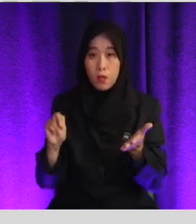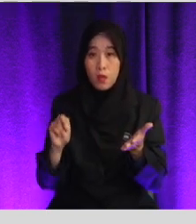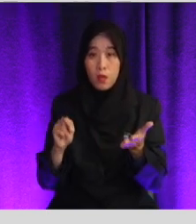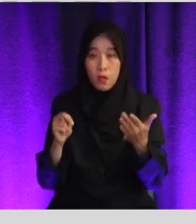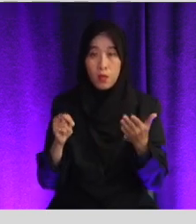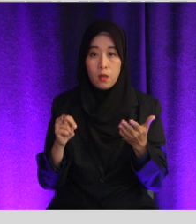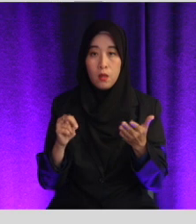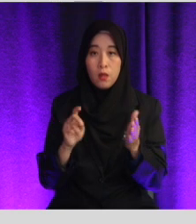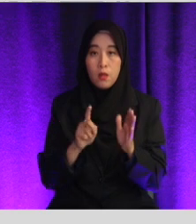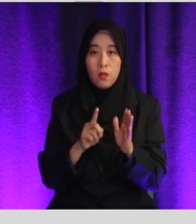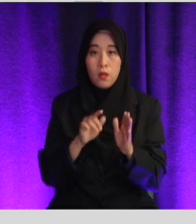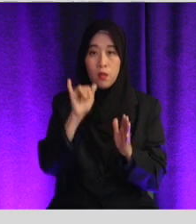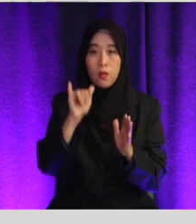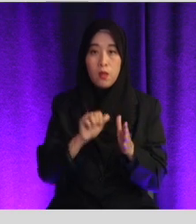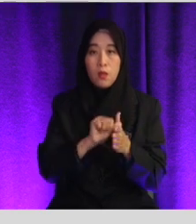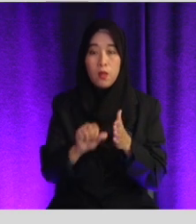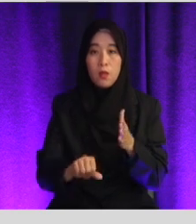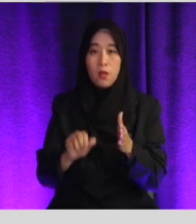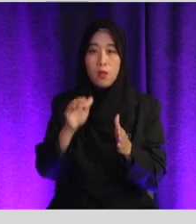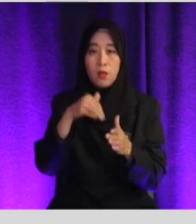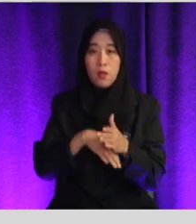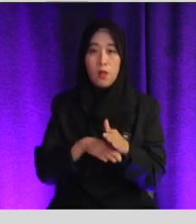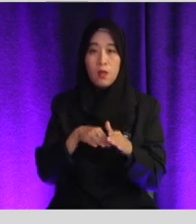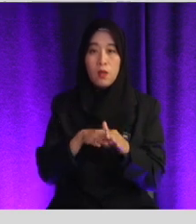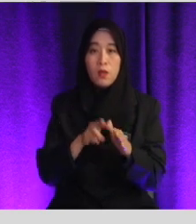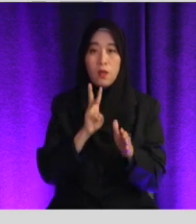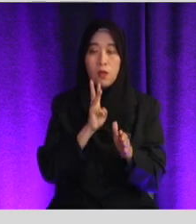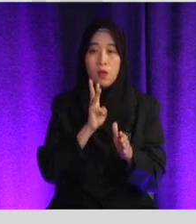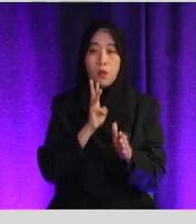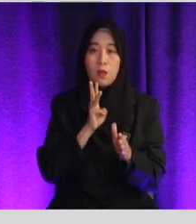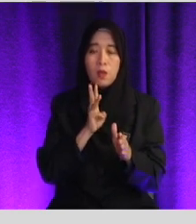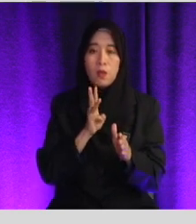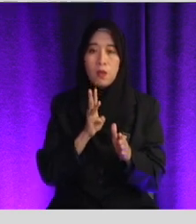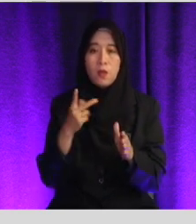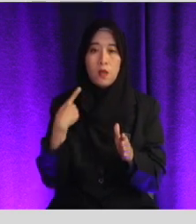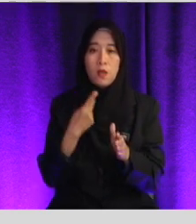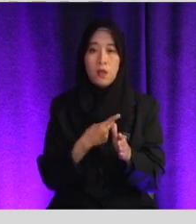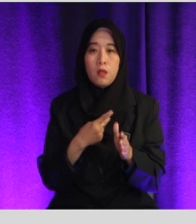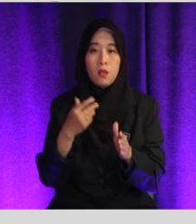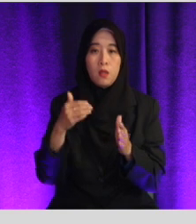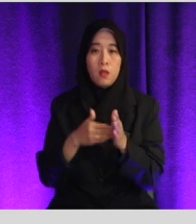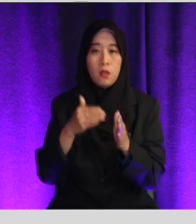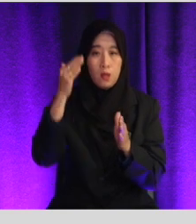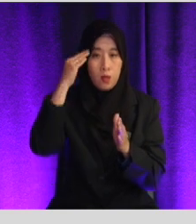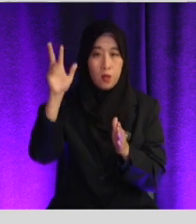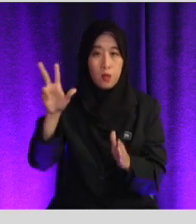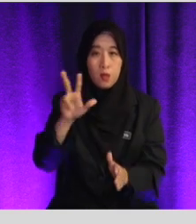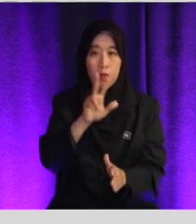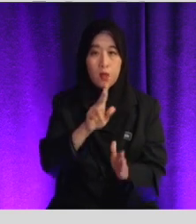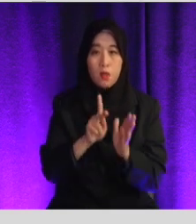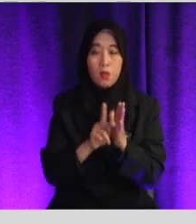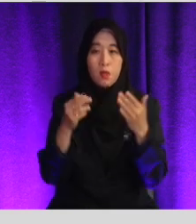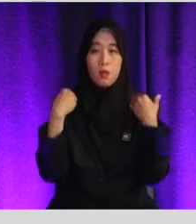bacaan. Dan yang terakhir, dalam keadaan berais, kita rekodkan juga bacaan. Kita kena tahu 3-3 keadaan.